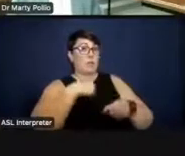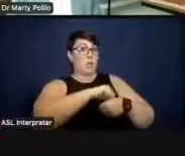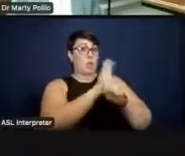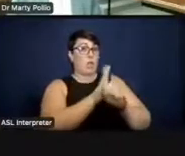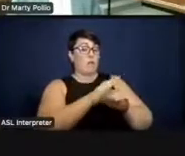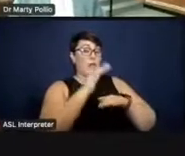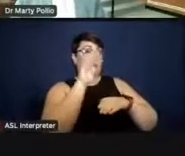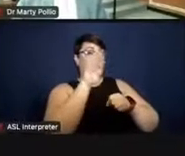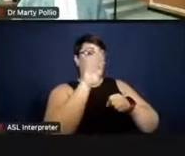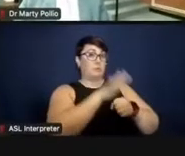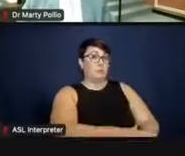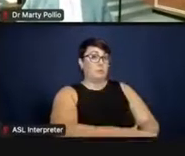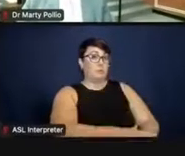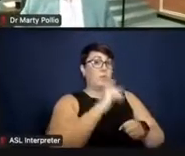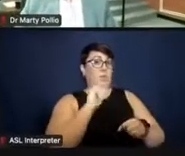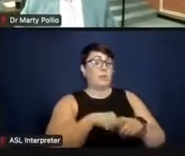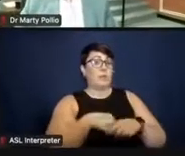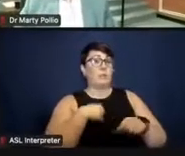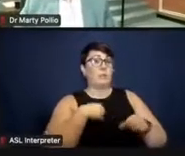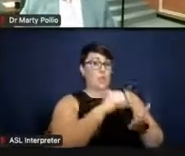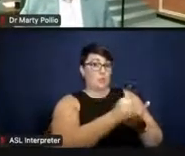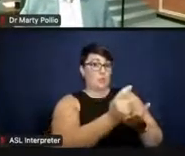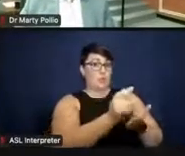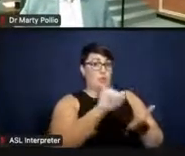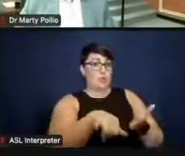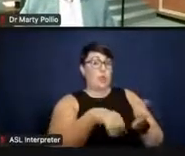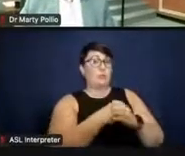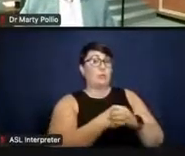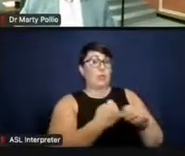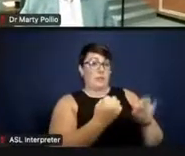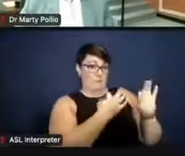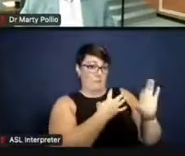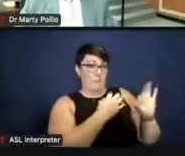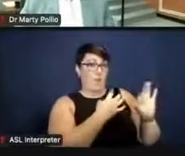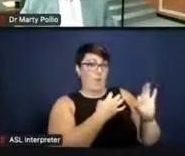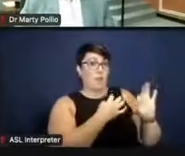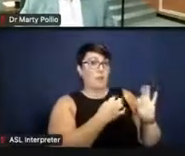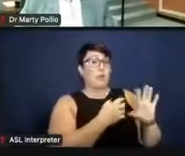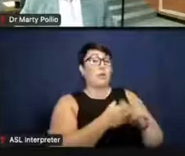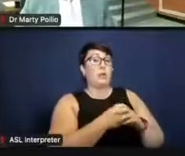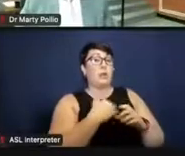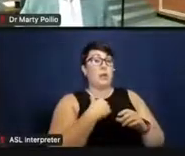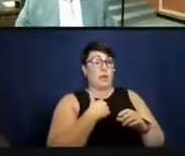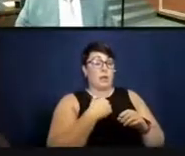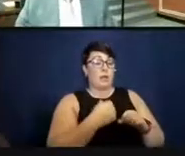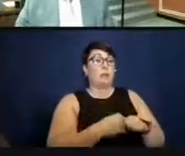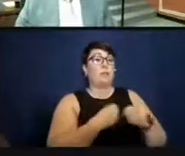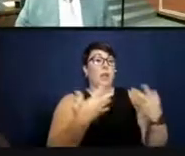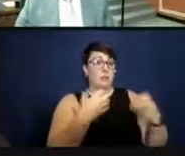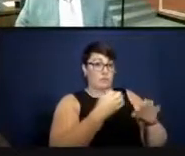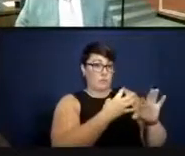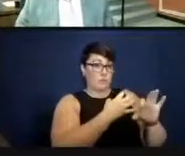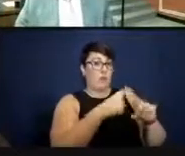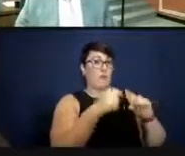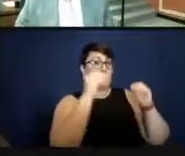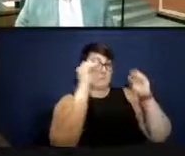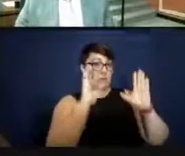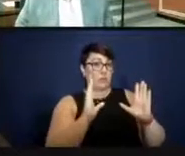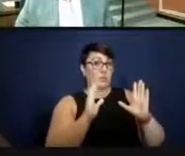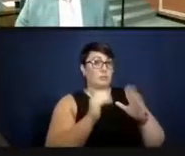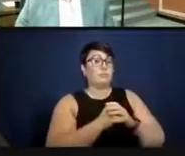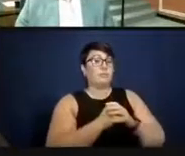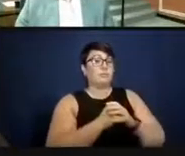tulizungumzia mambo mikakati mbalimbali inayohusiana na janga la COVID na tumepata maoni kutoka